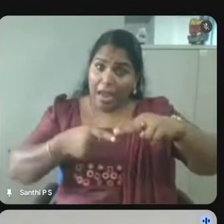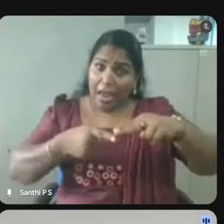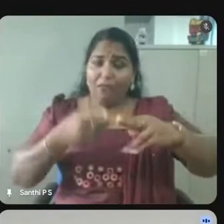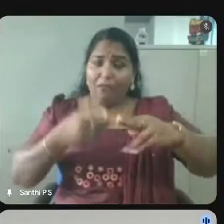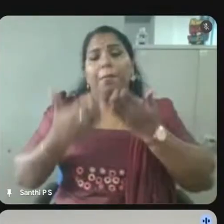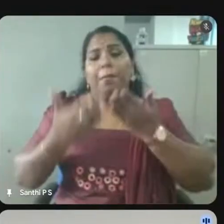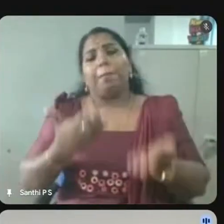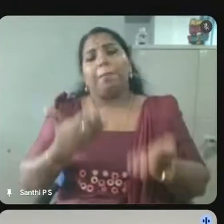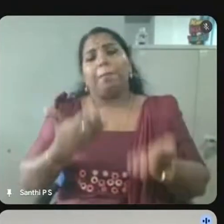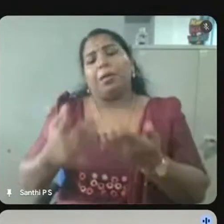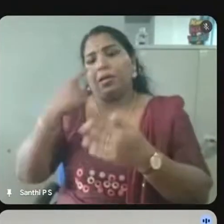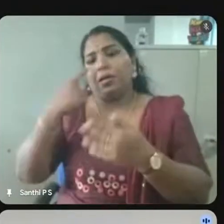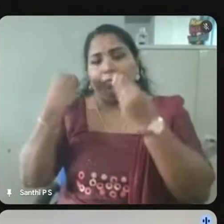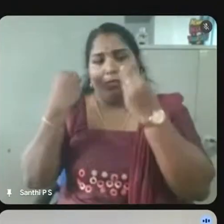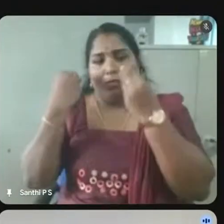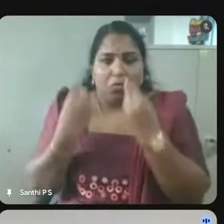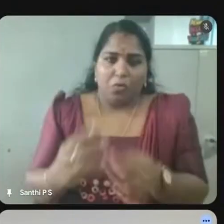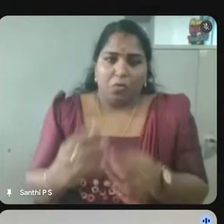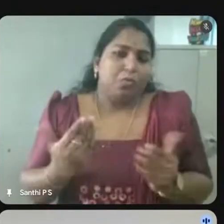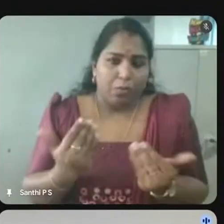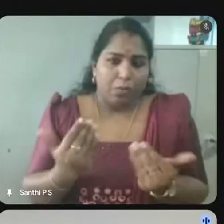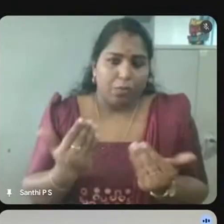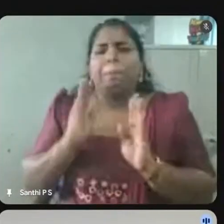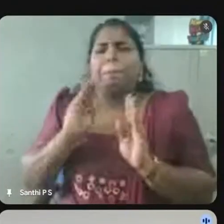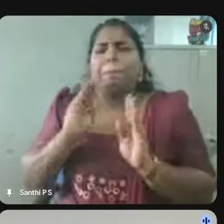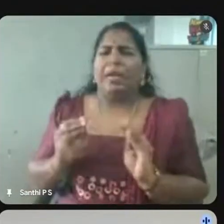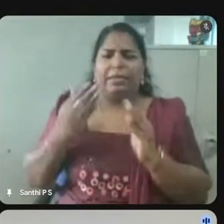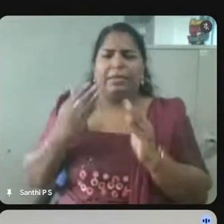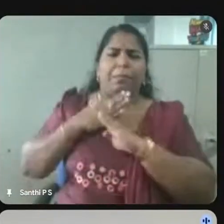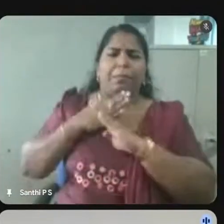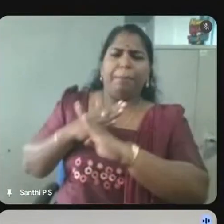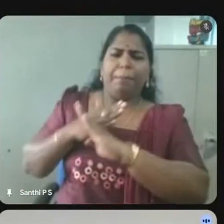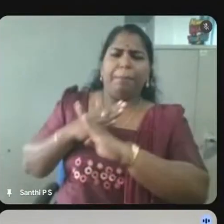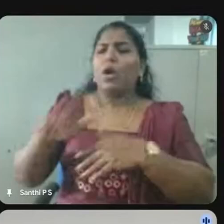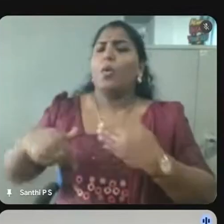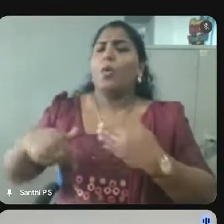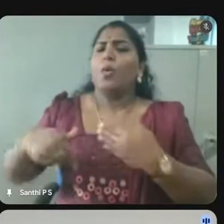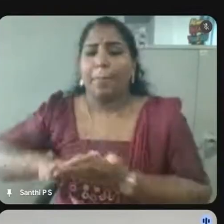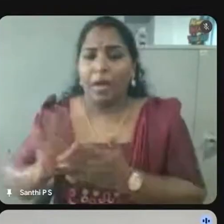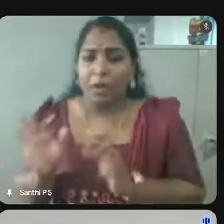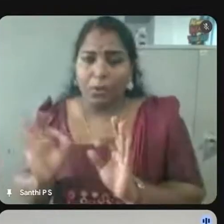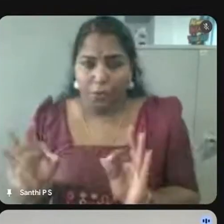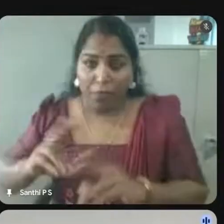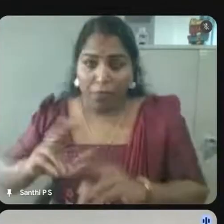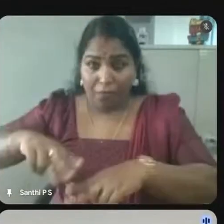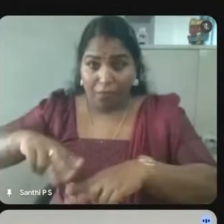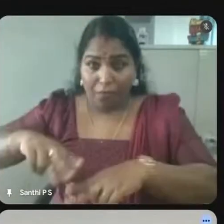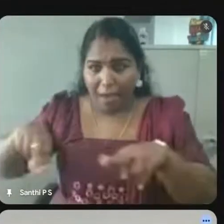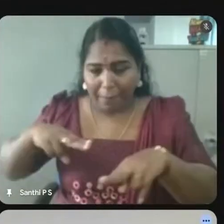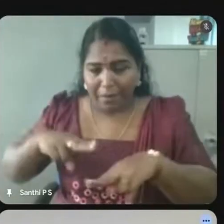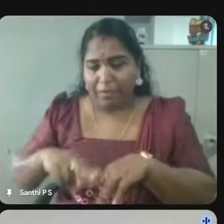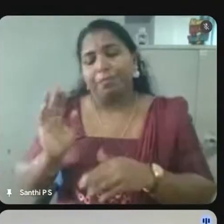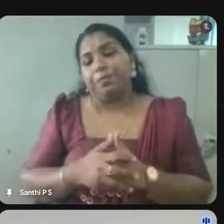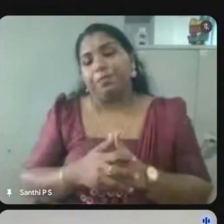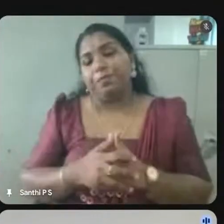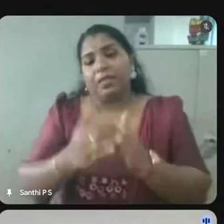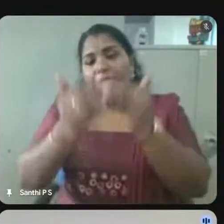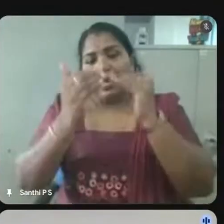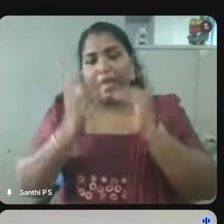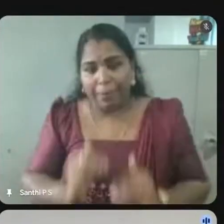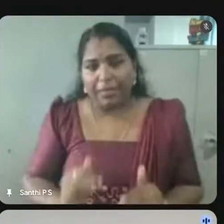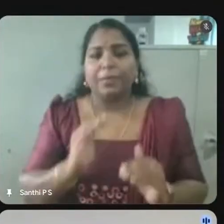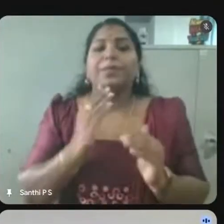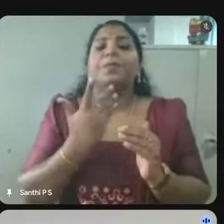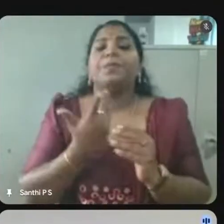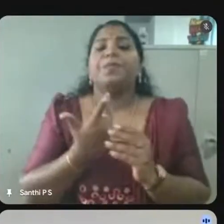ഒഴിവാക്കുക അല്ലെങ്കിൽ അത് പ്രിവെന്റ് ചെയ്യുക എന്നുള്ളതാണ് ഏറ്റവും നമുക്ക് നന്നായിട്ട് ചെയ്യാൻ പറ്റുന്നത്. അതേപോലെയാണ് മാക്യുലർ ഡീജനറേഷൻ. ഏജ് റിലേറ്റഡ്